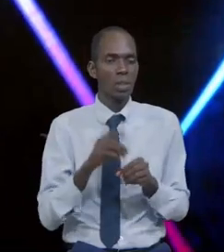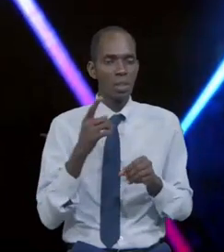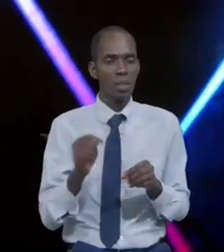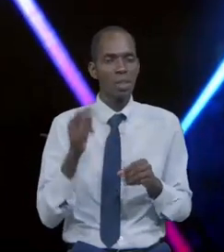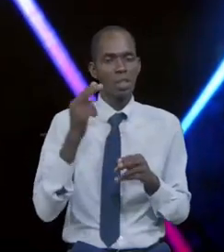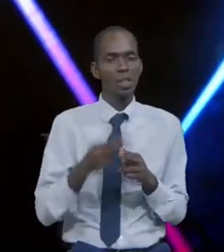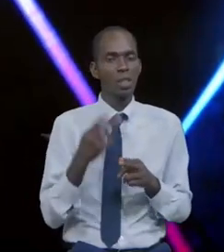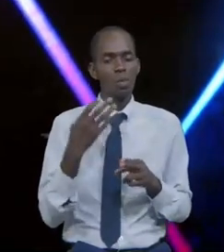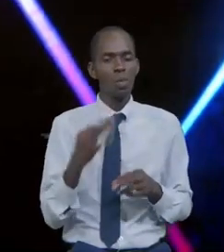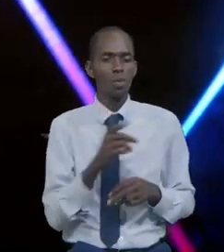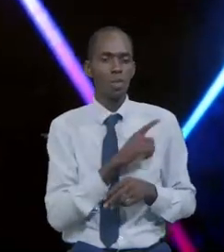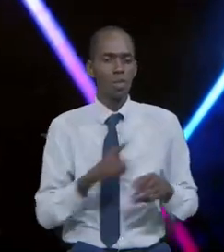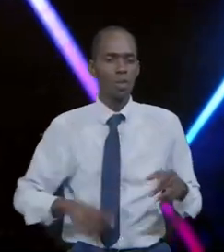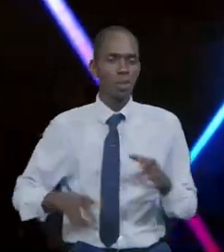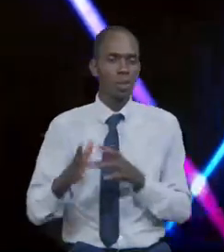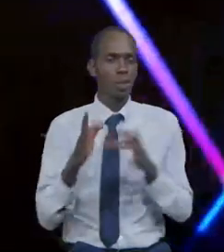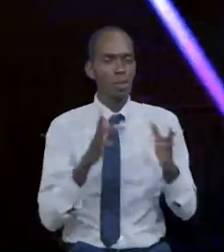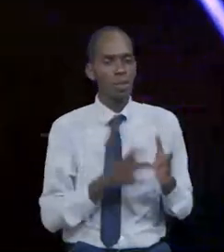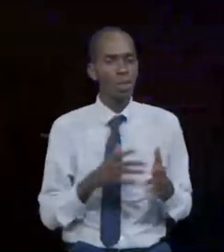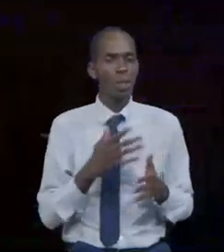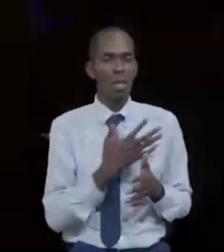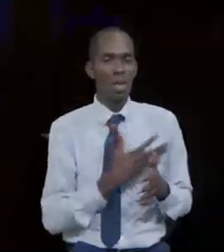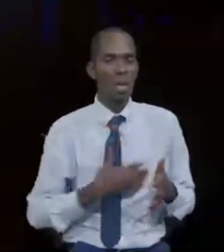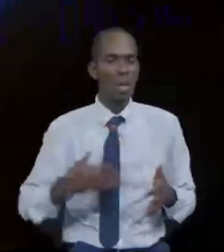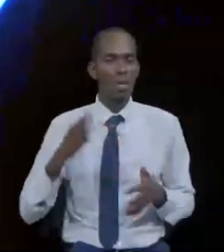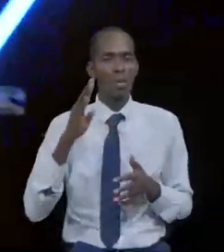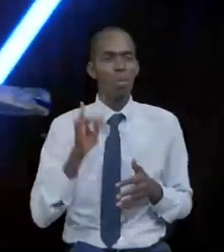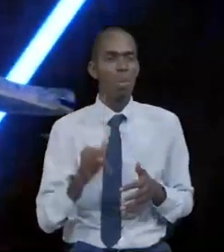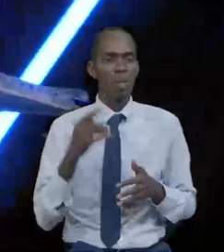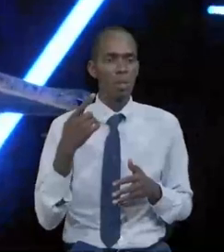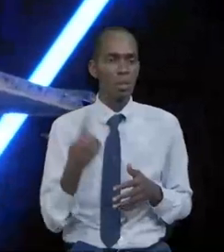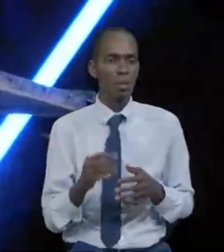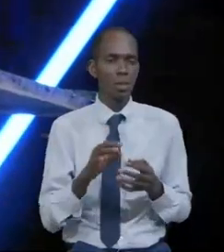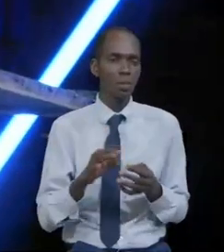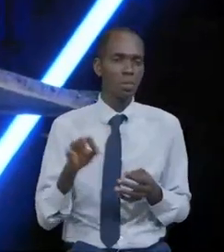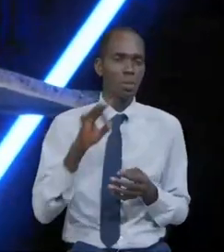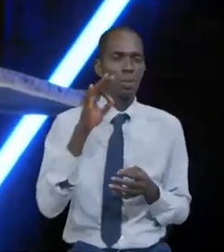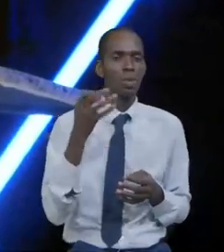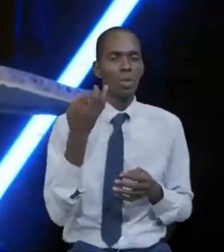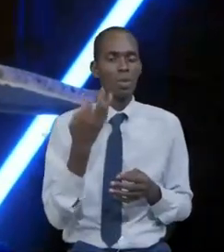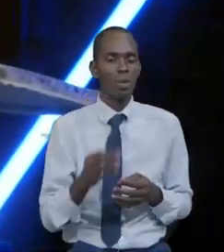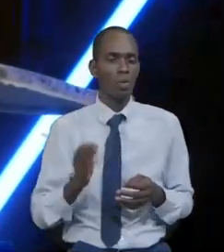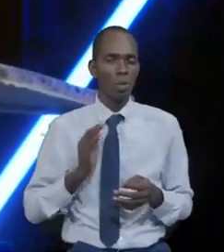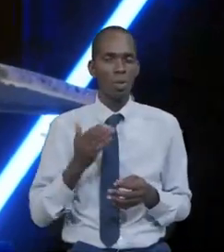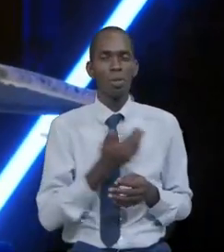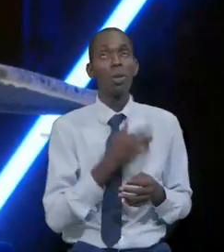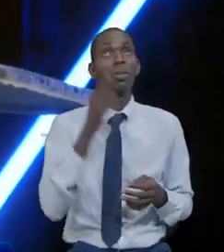Seigneur Jésus-Christ et par l'Esprit de notre Dieu.